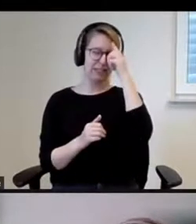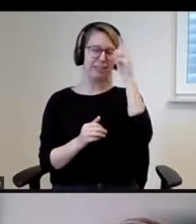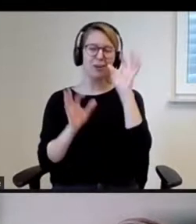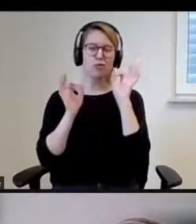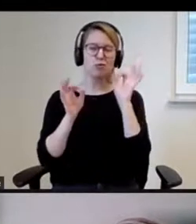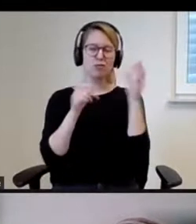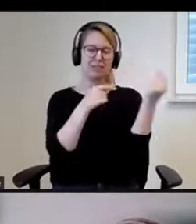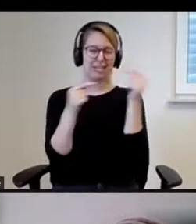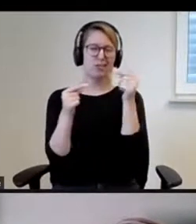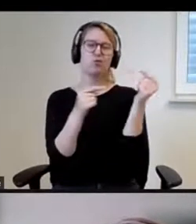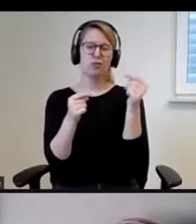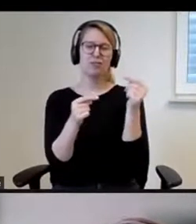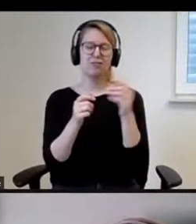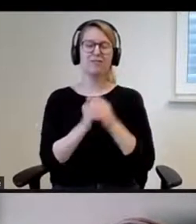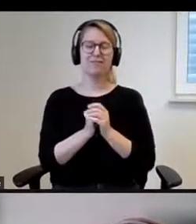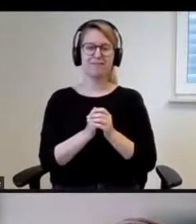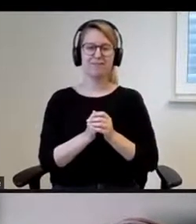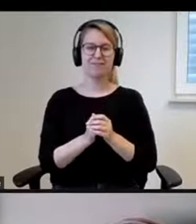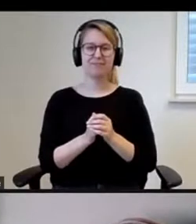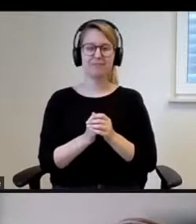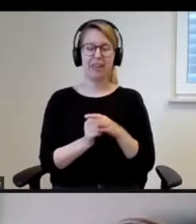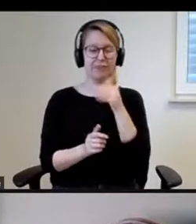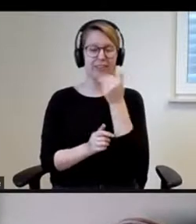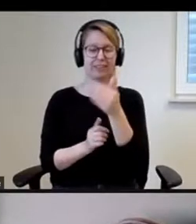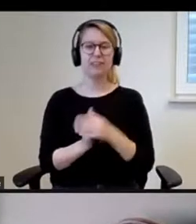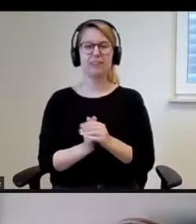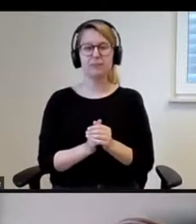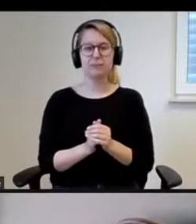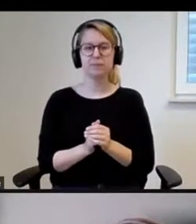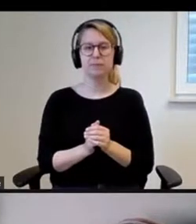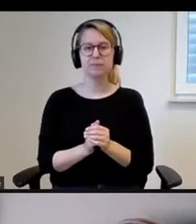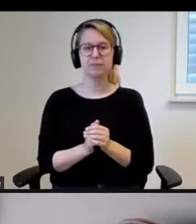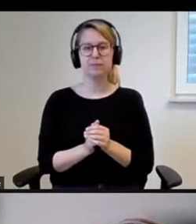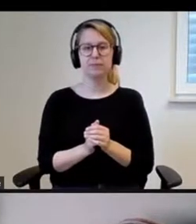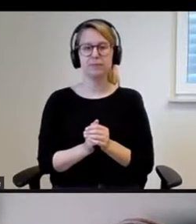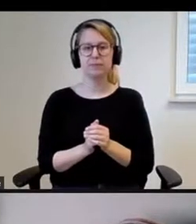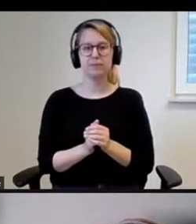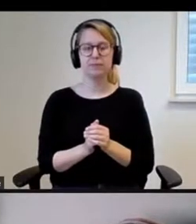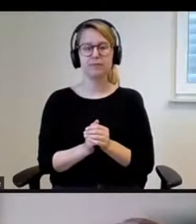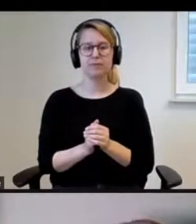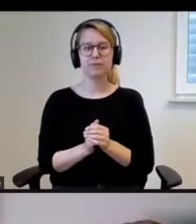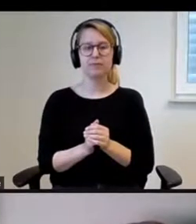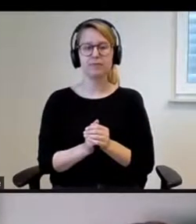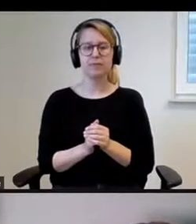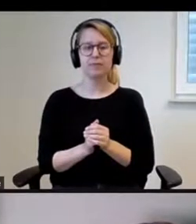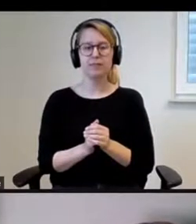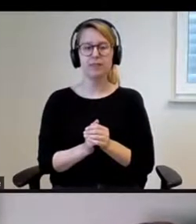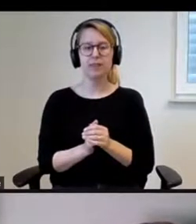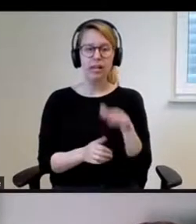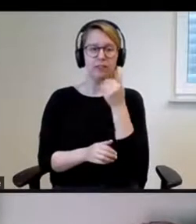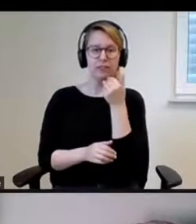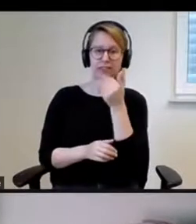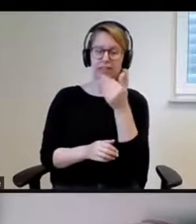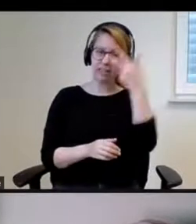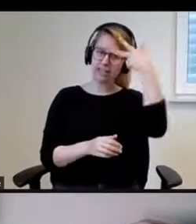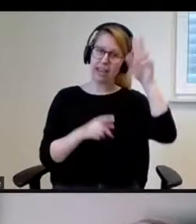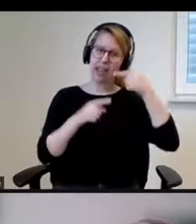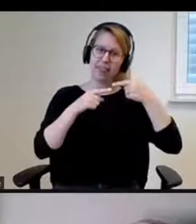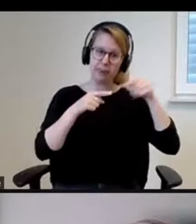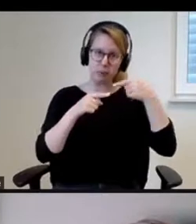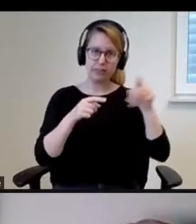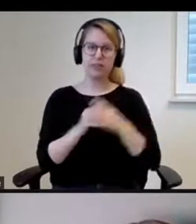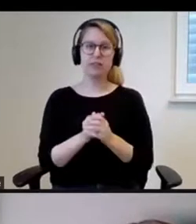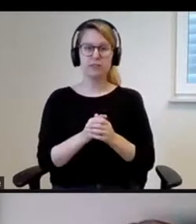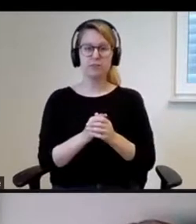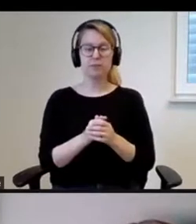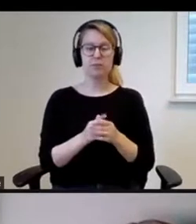avec vous toutes et tous. Merci beaucoup. Merci beaucoup, Monsieur le député. Vous avez fait déjà le lien avec la Commission et nous